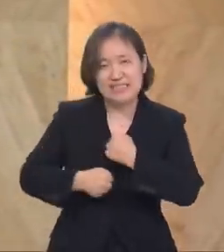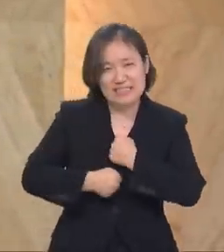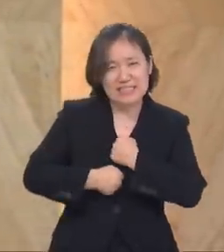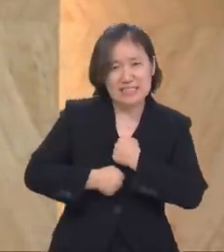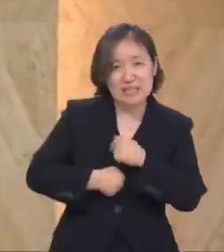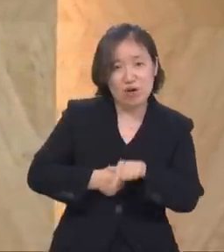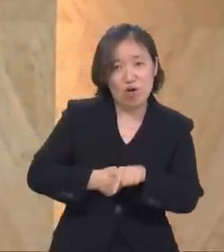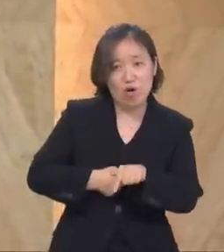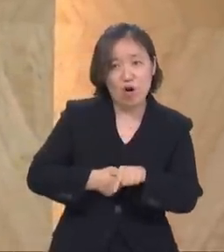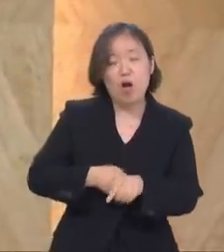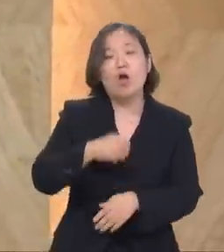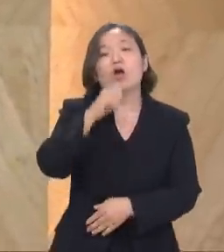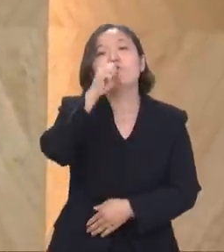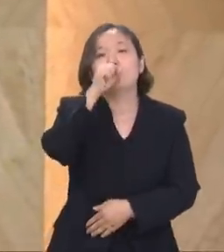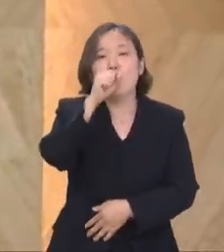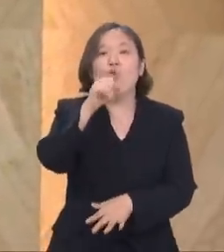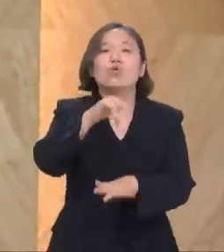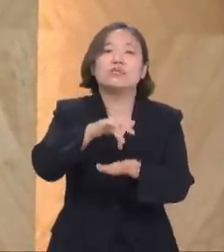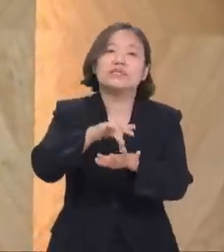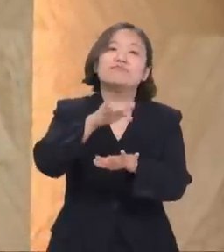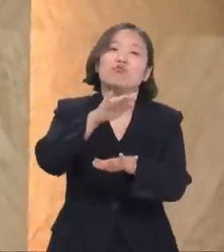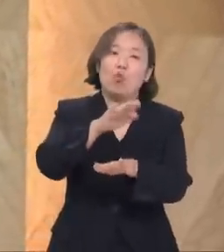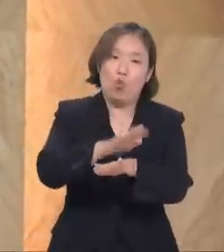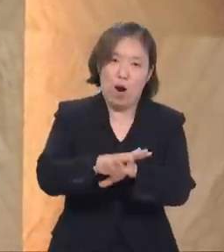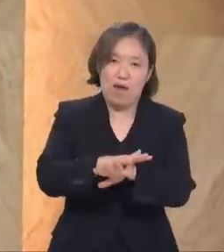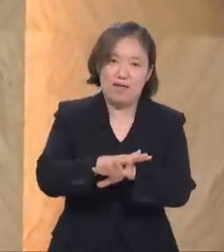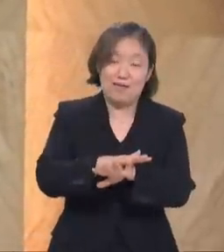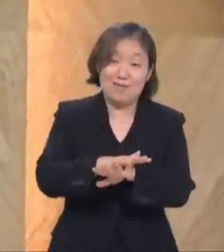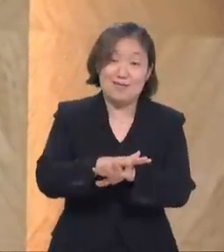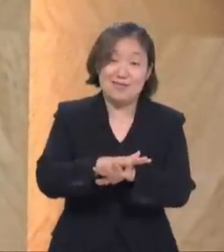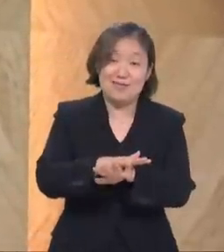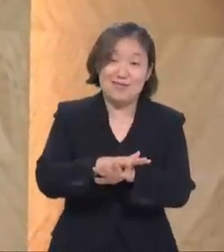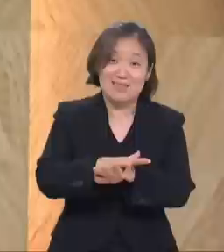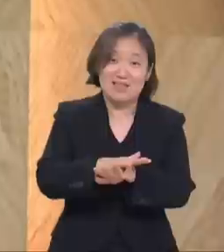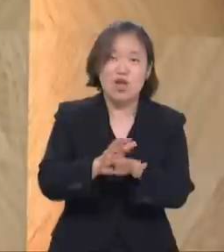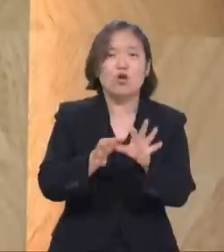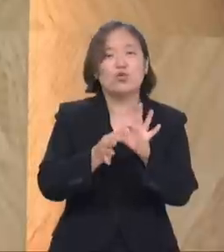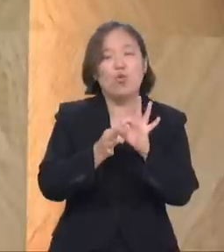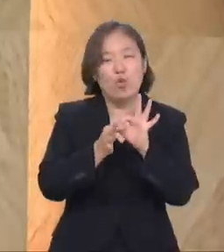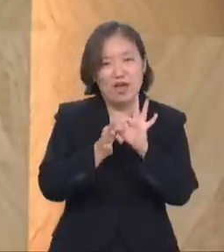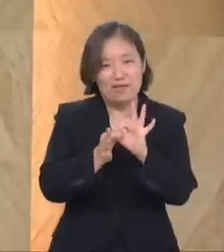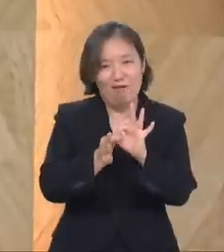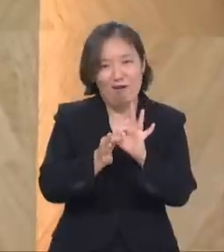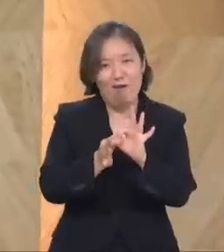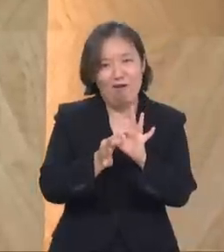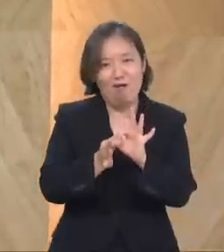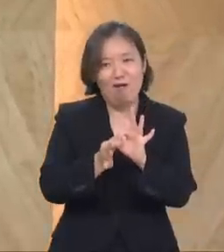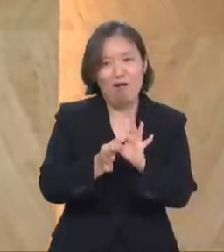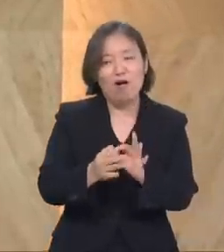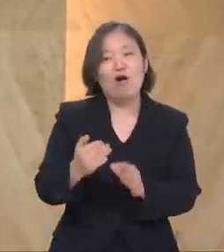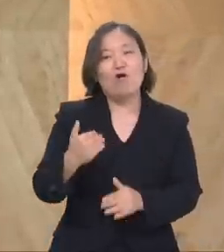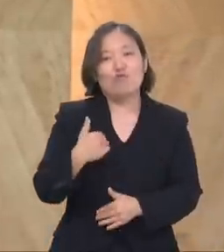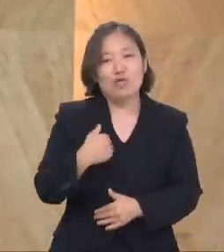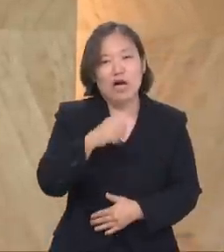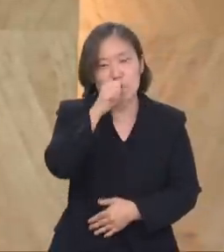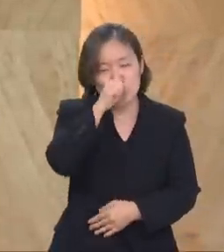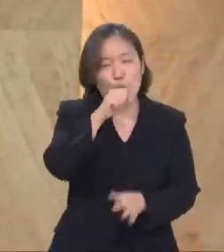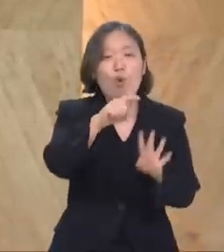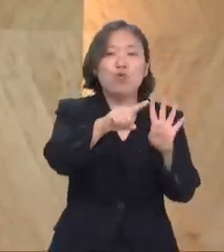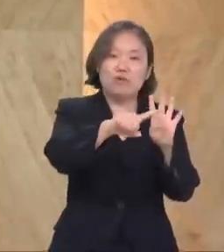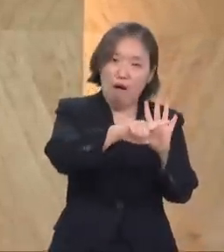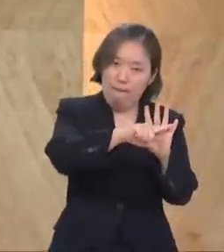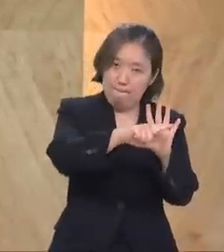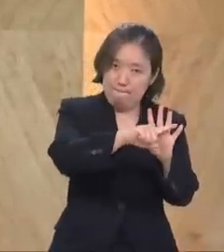모마 하지 말라는 좋은 습관을 들이고 그 좋은 습관을 통해서 우리가 선업을